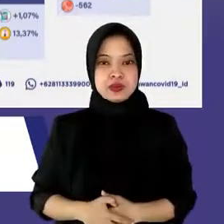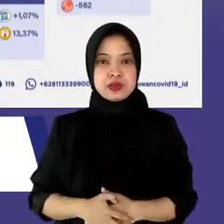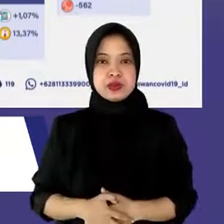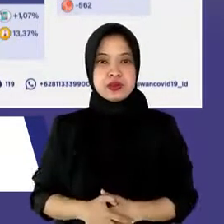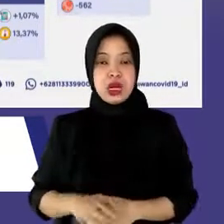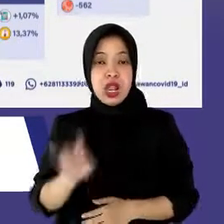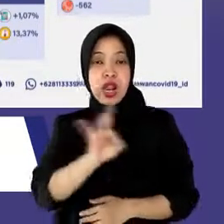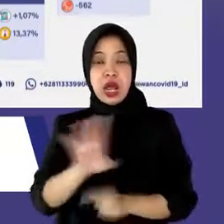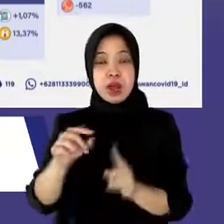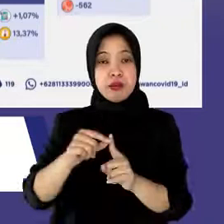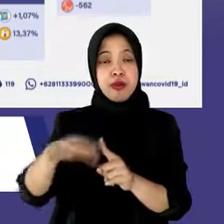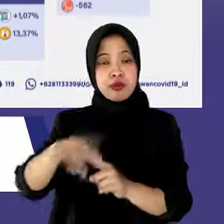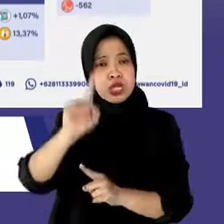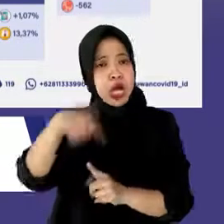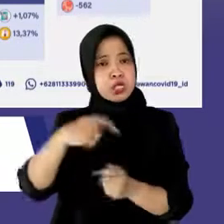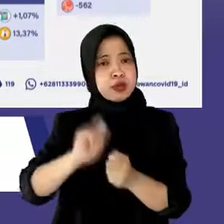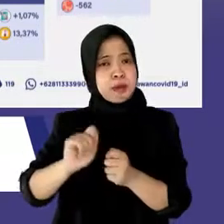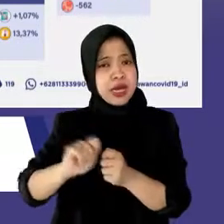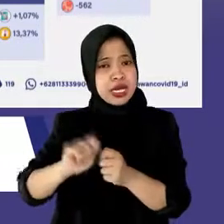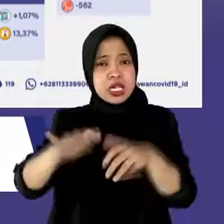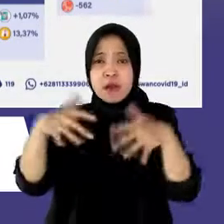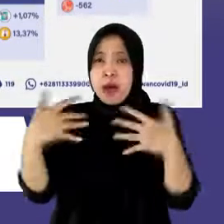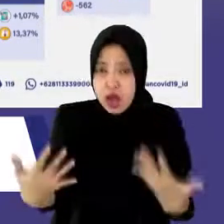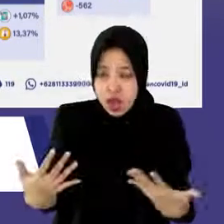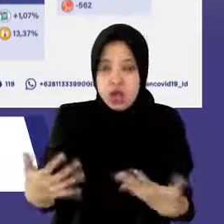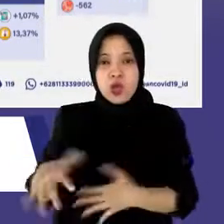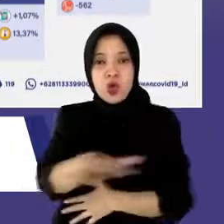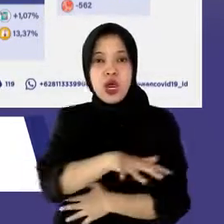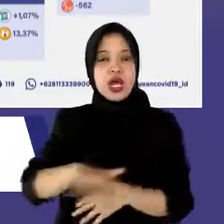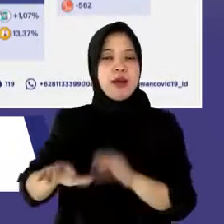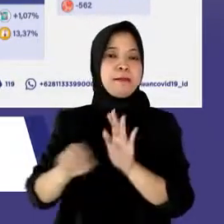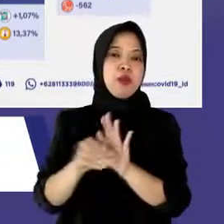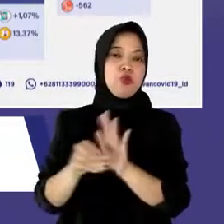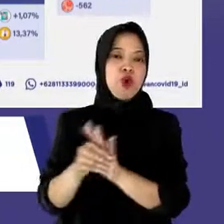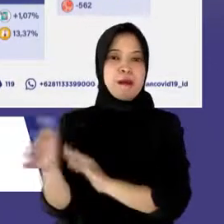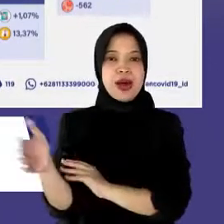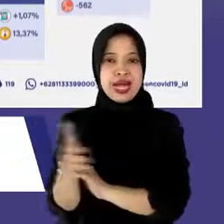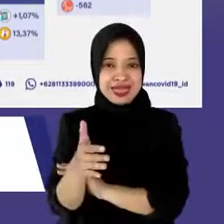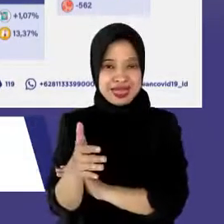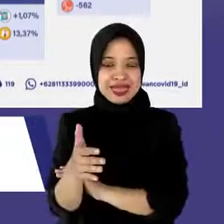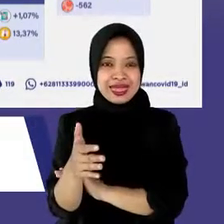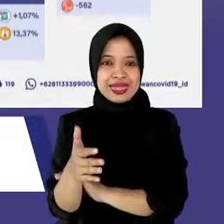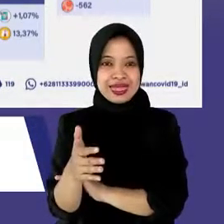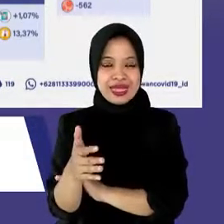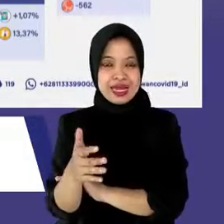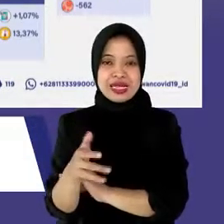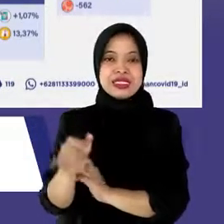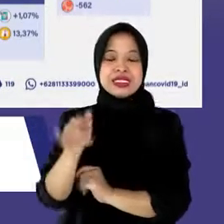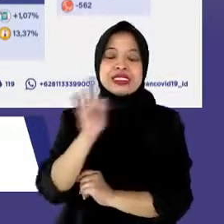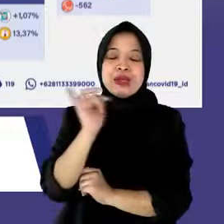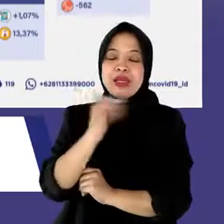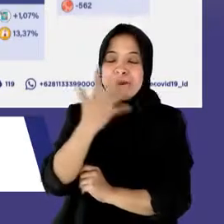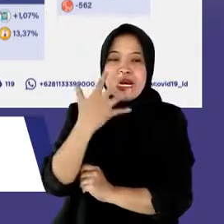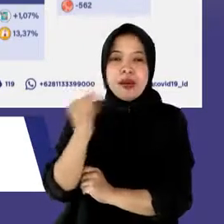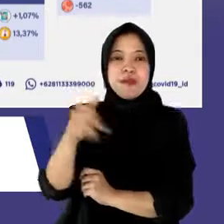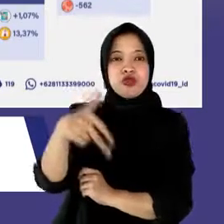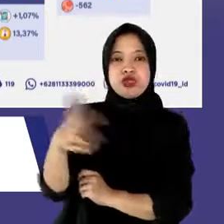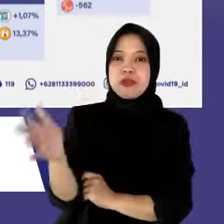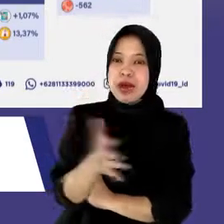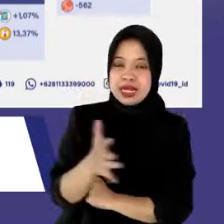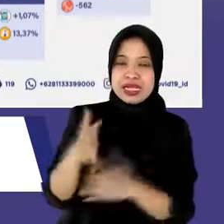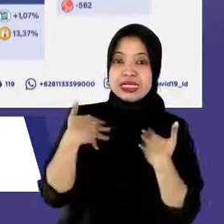di provinsi lainnya yang perlu segera memperbaiki penanganan adalah Papua Barat sama seperti Sulawesi Barat